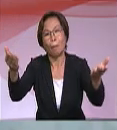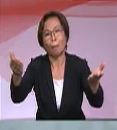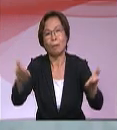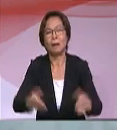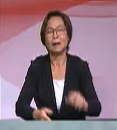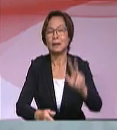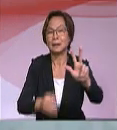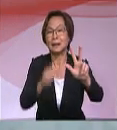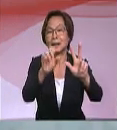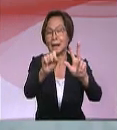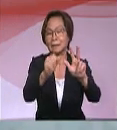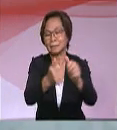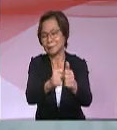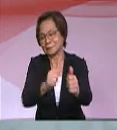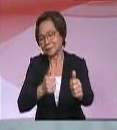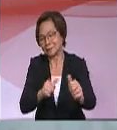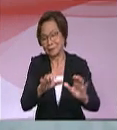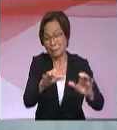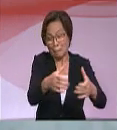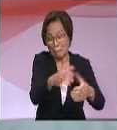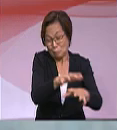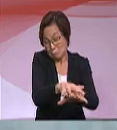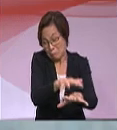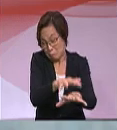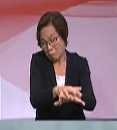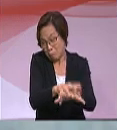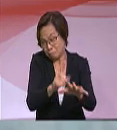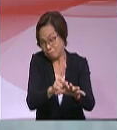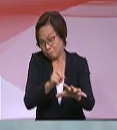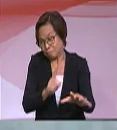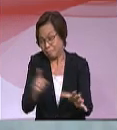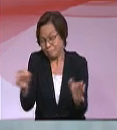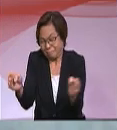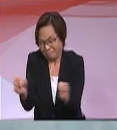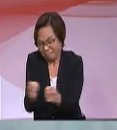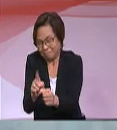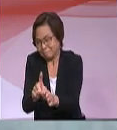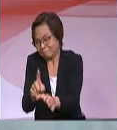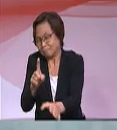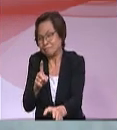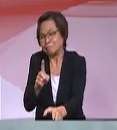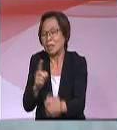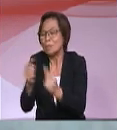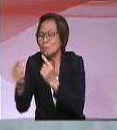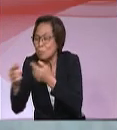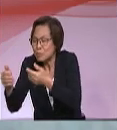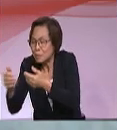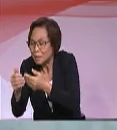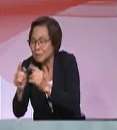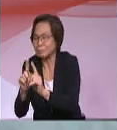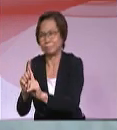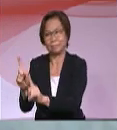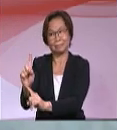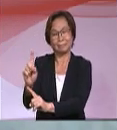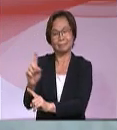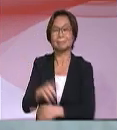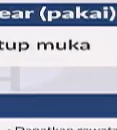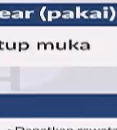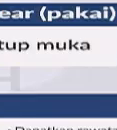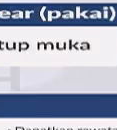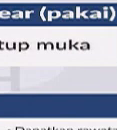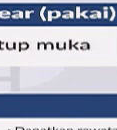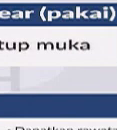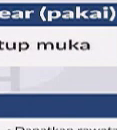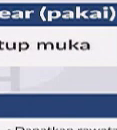Elakkan 3S, iaitu elakkan kawasan yang sesak, elakkan kawasan yang sempit dan elak sembang dengan jarak yang dekat.